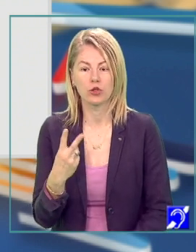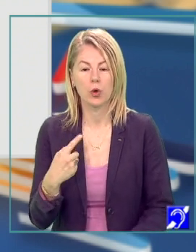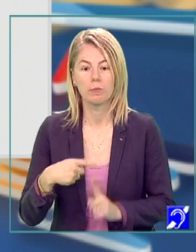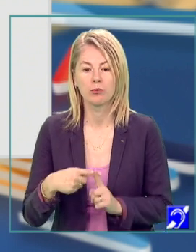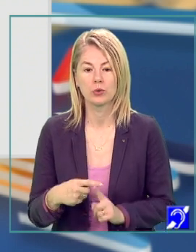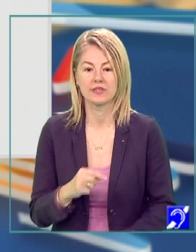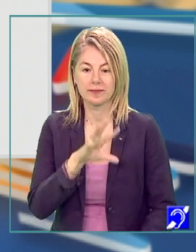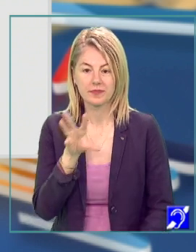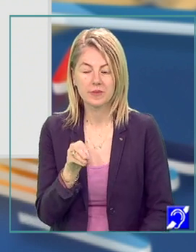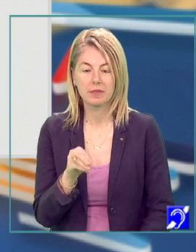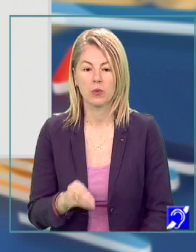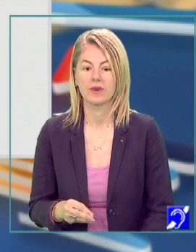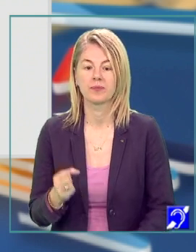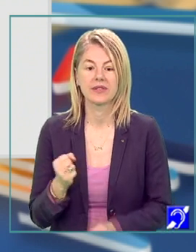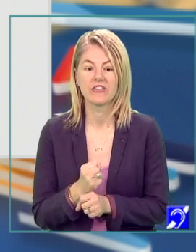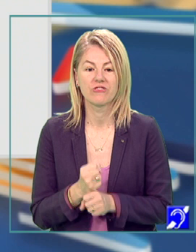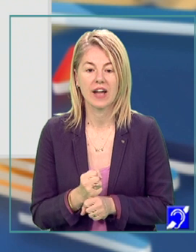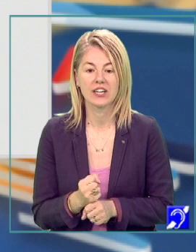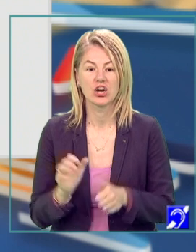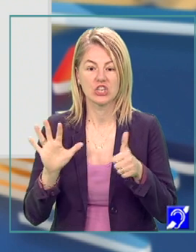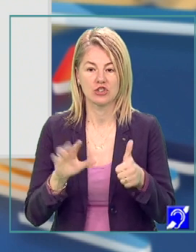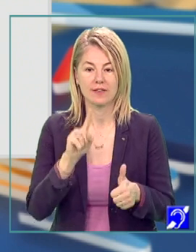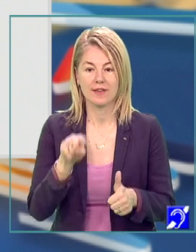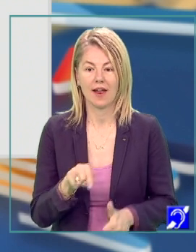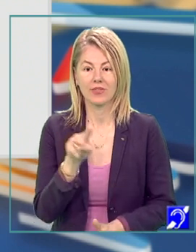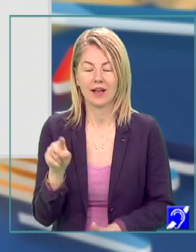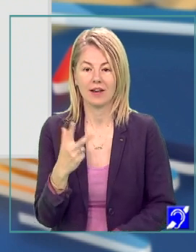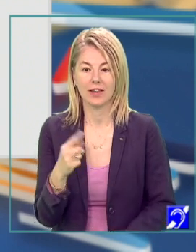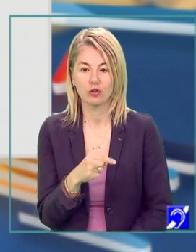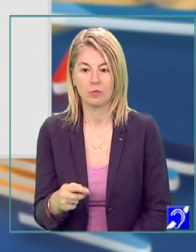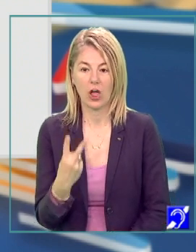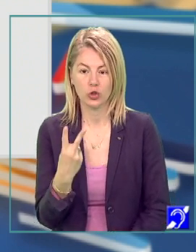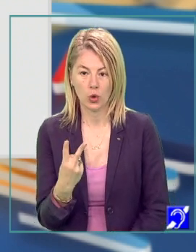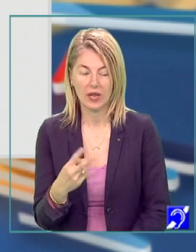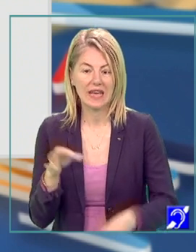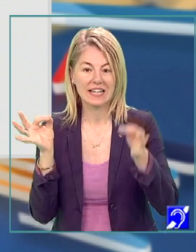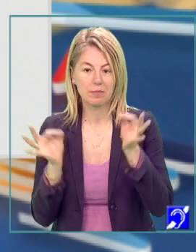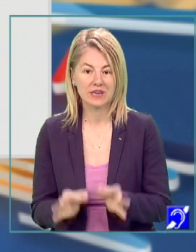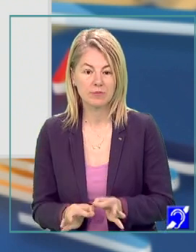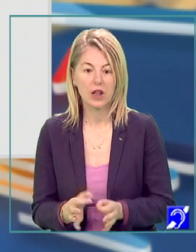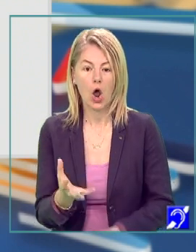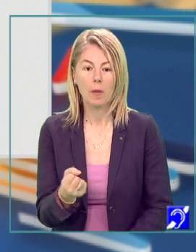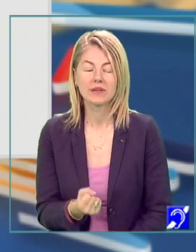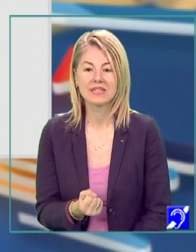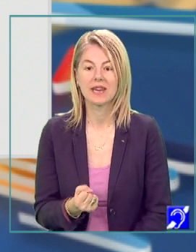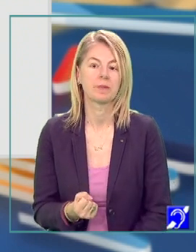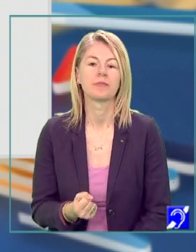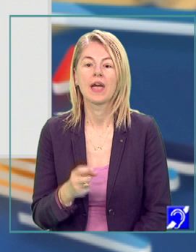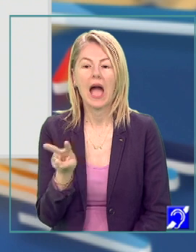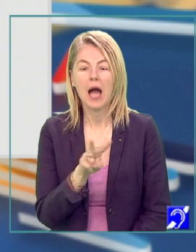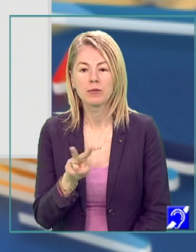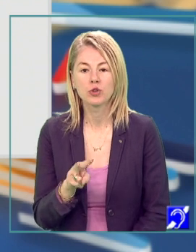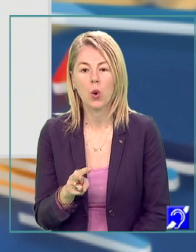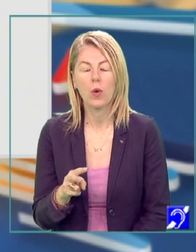radical din 3 supra 2. Fac 6 radical din 3 supra 2. Prin simplificare obținem că ele